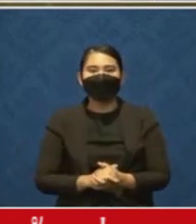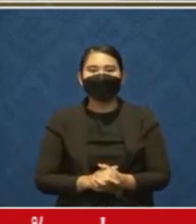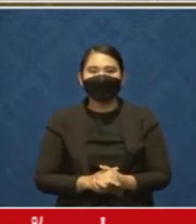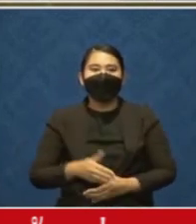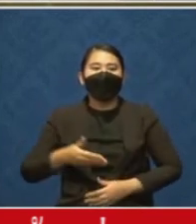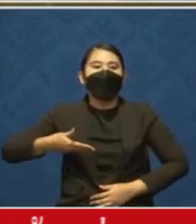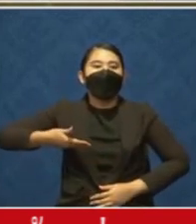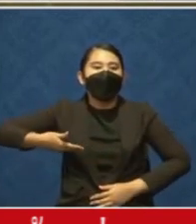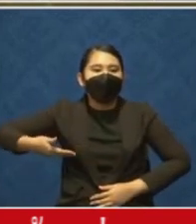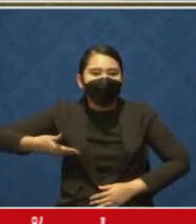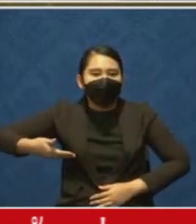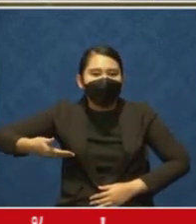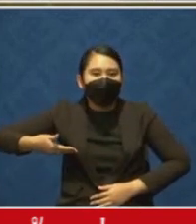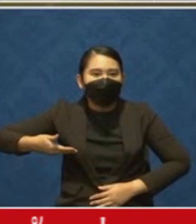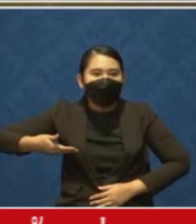ได้ข